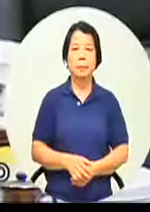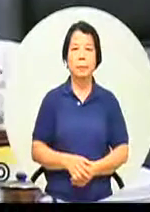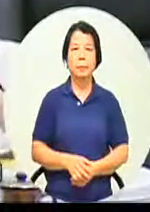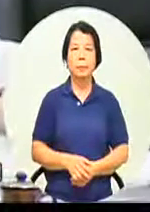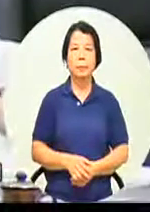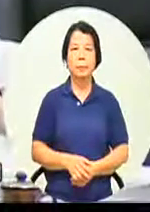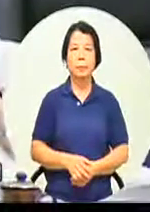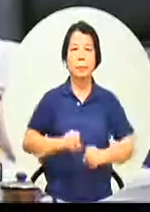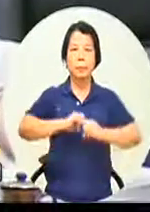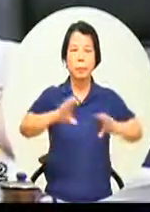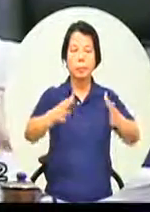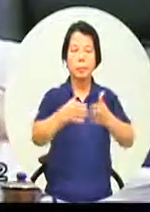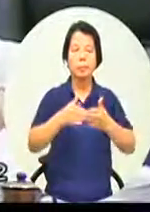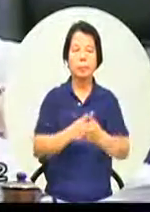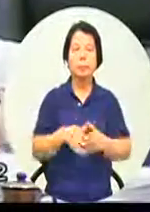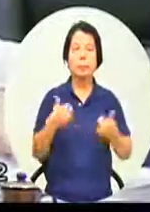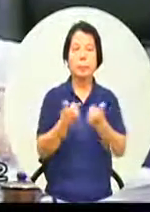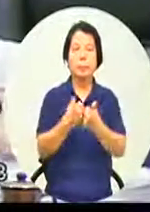反转型正义条款。